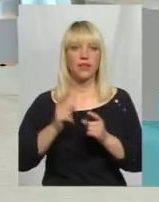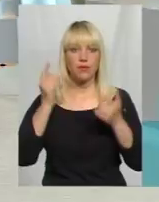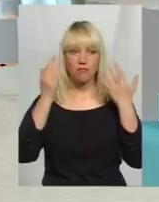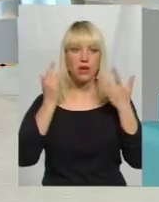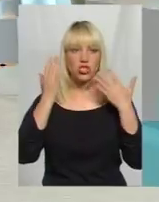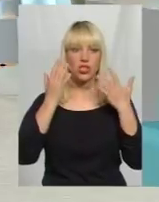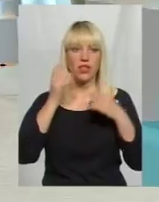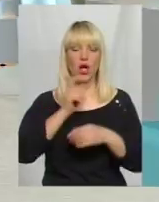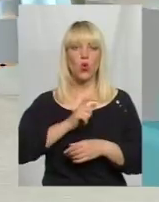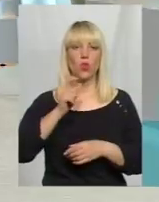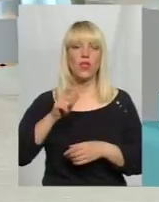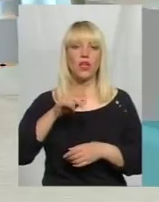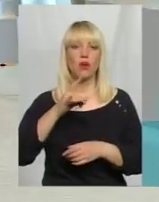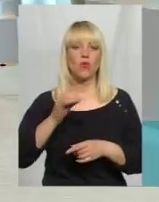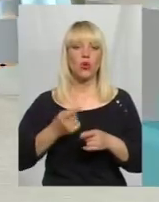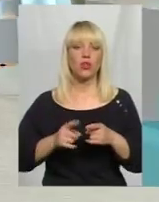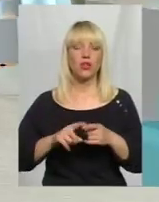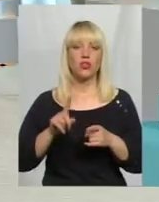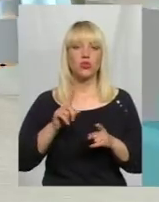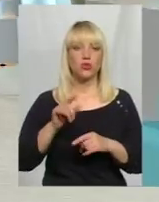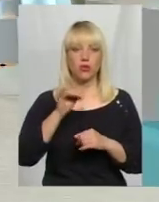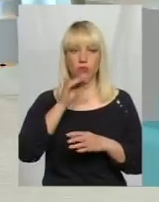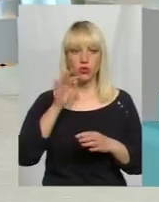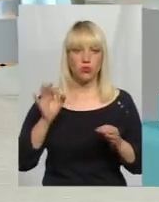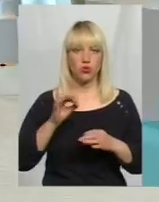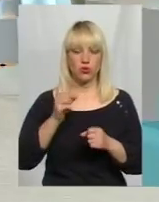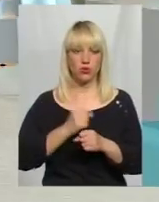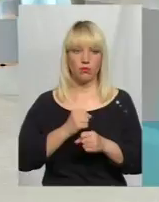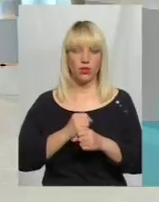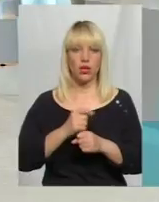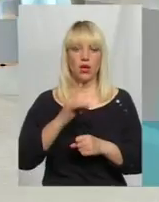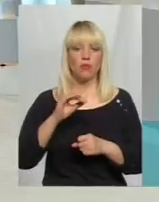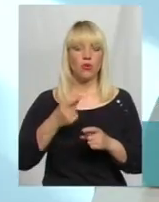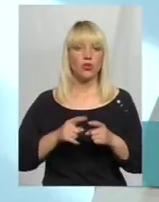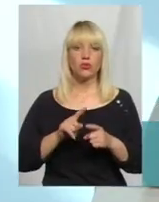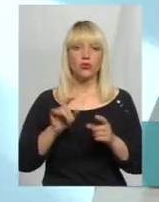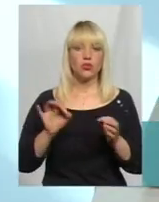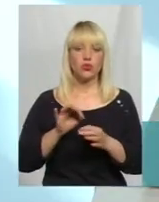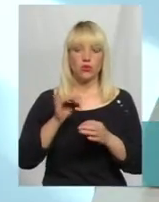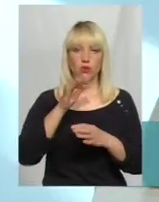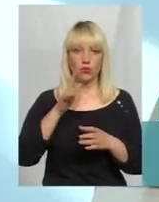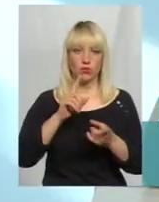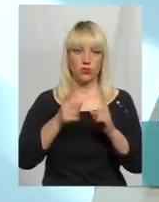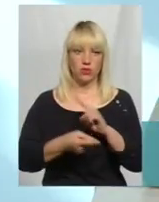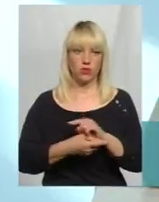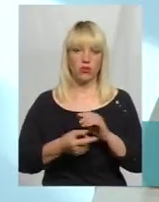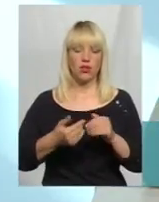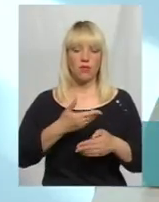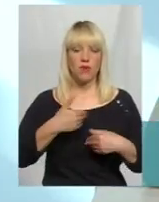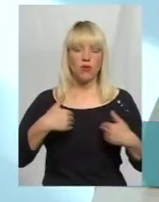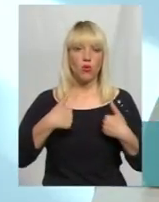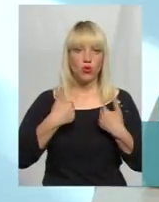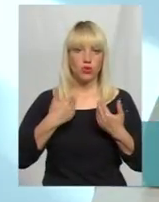змінити мишлення людей про те, що нічого не можна зробити, про те, що нічого не можна змінити. Ми хочемо